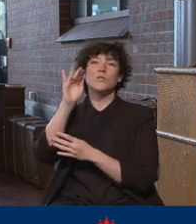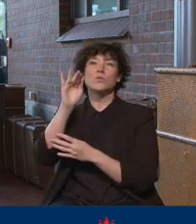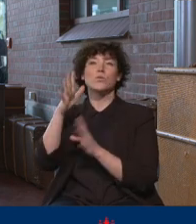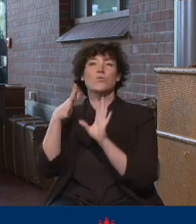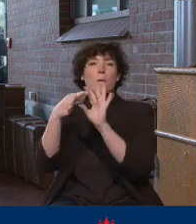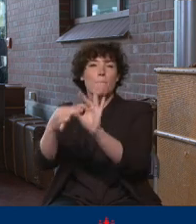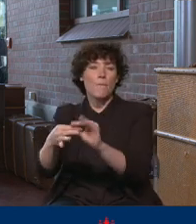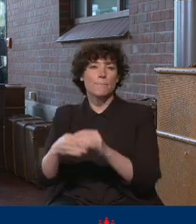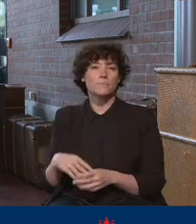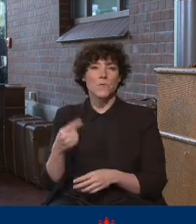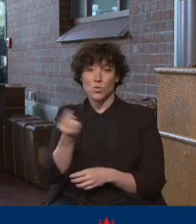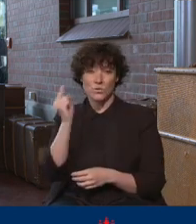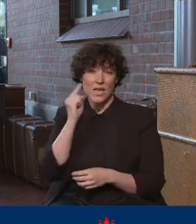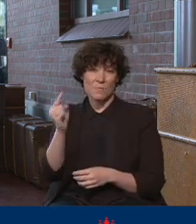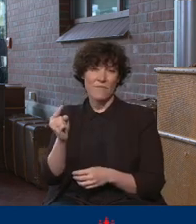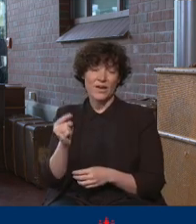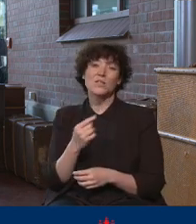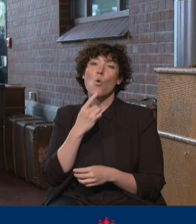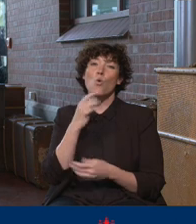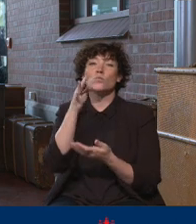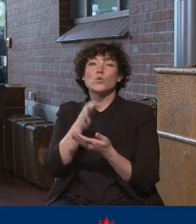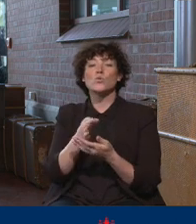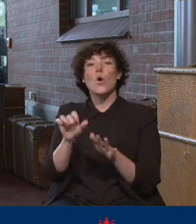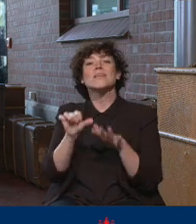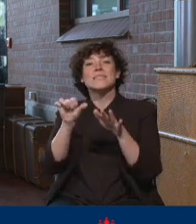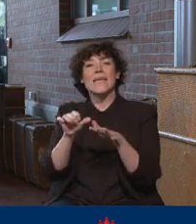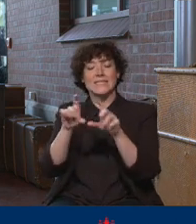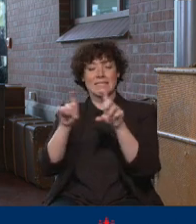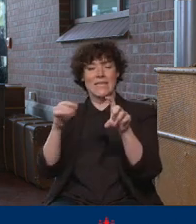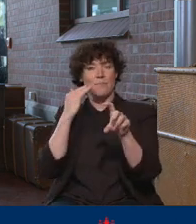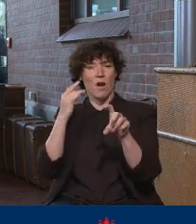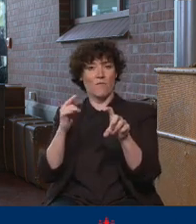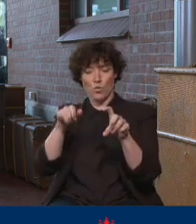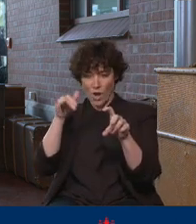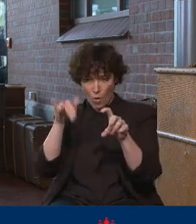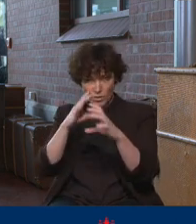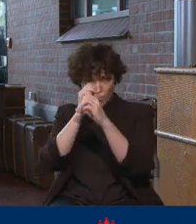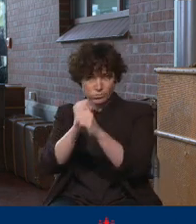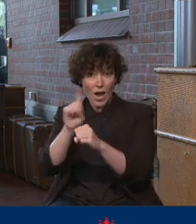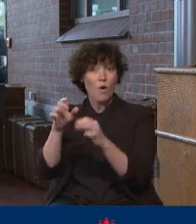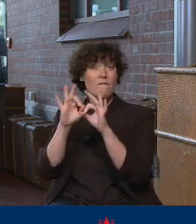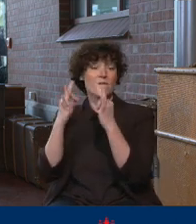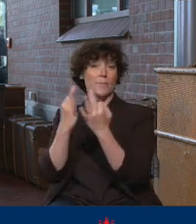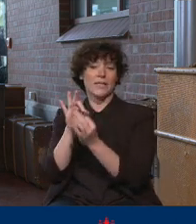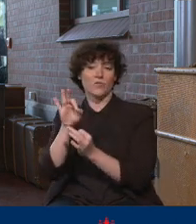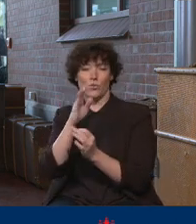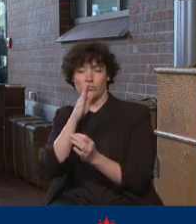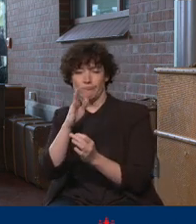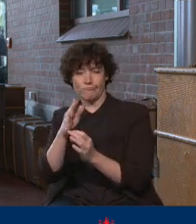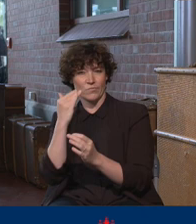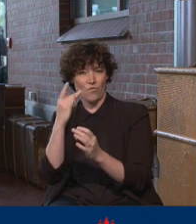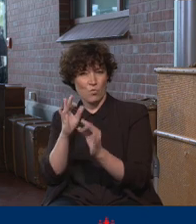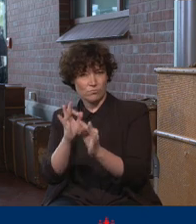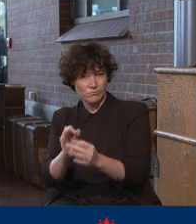sie wissen ja selbst rothenburgsort 16 sind wir mit dem thema wohnen unterwegs auch familien und jedes mund ich glaube aber das hat herr